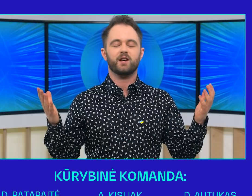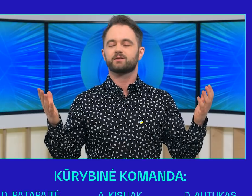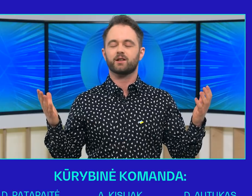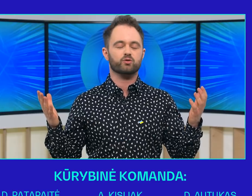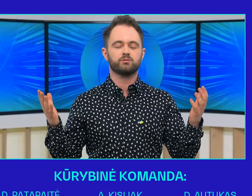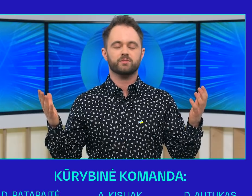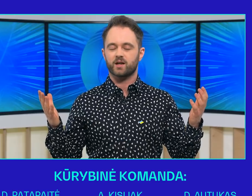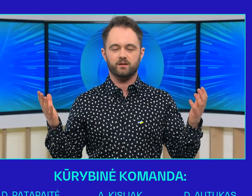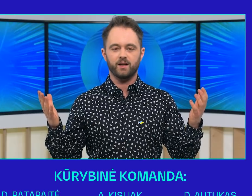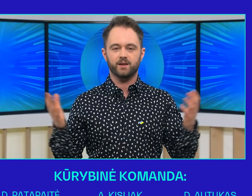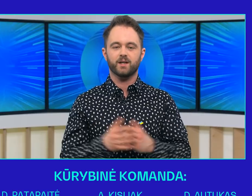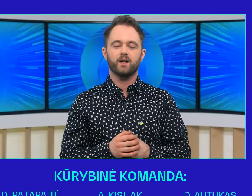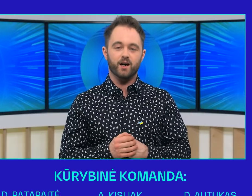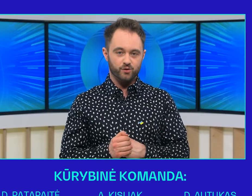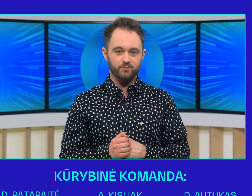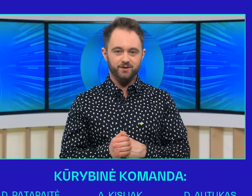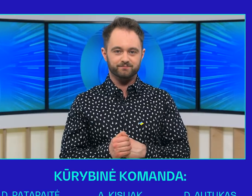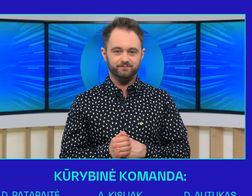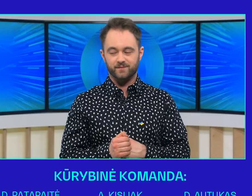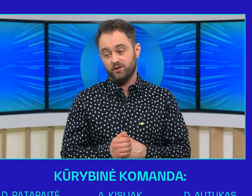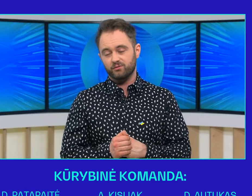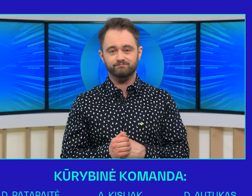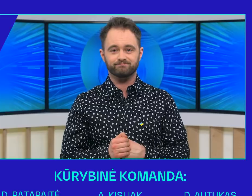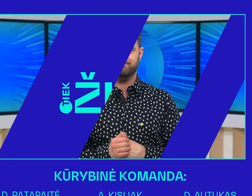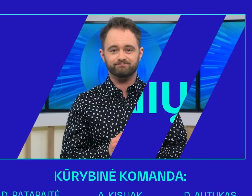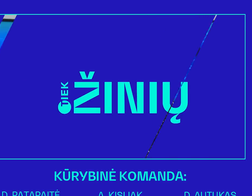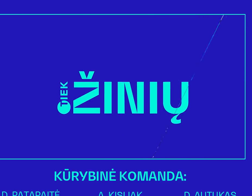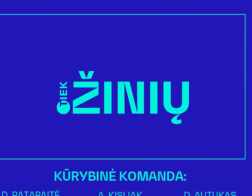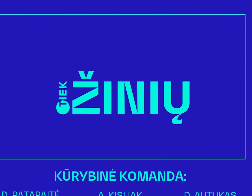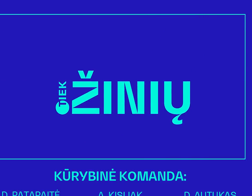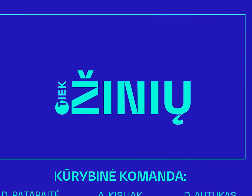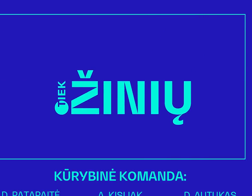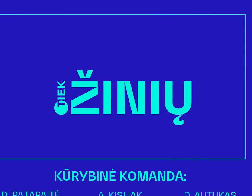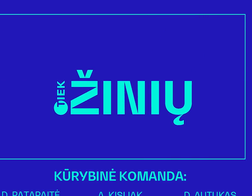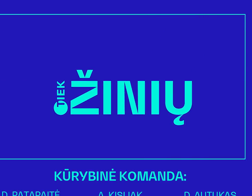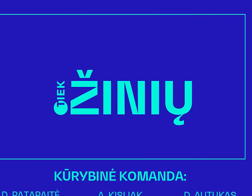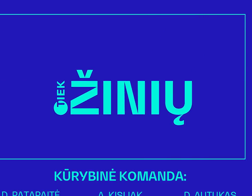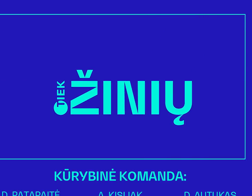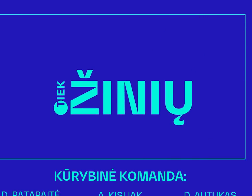Tiek driežų šią savaitę. Ačiū jums, tiek žinių.